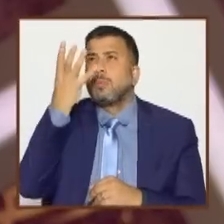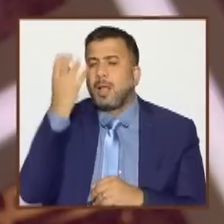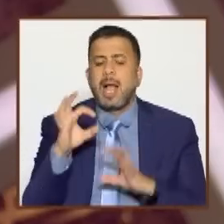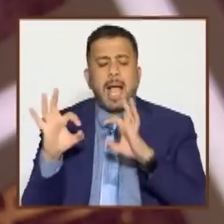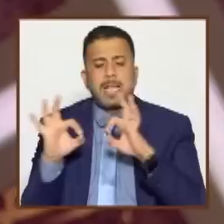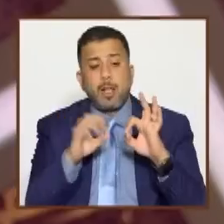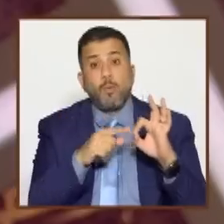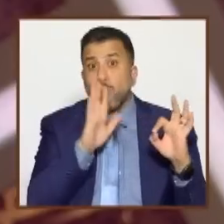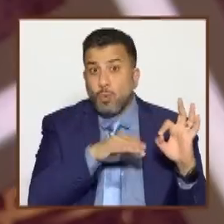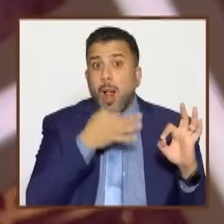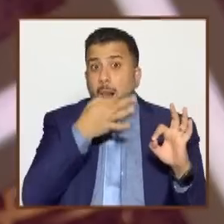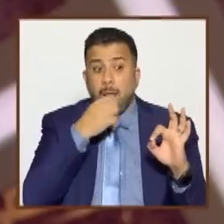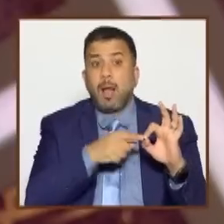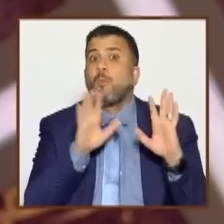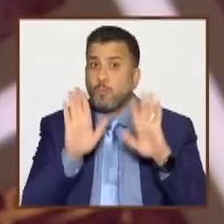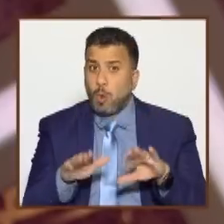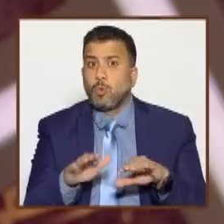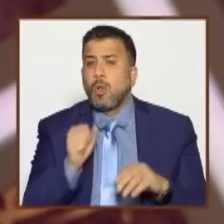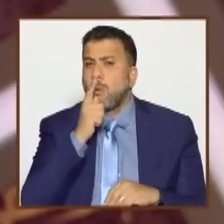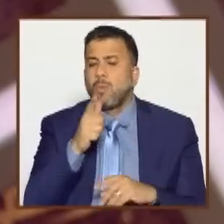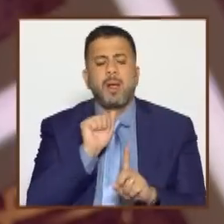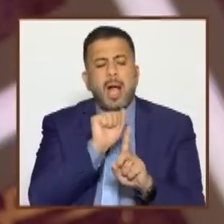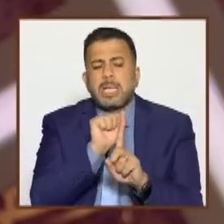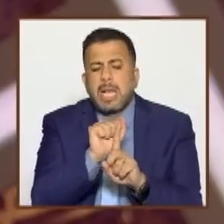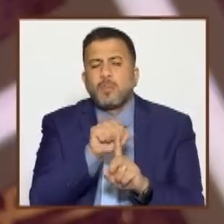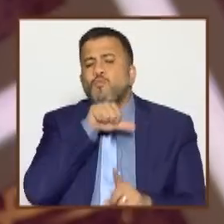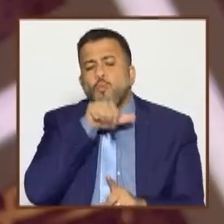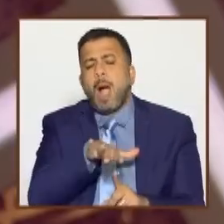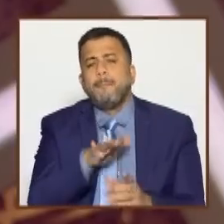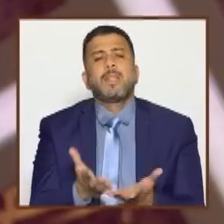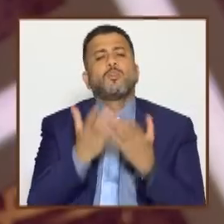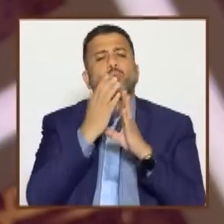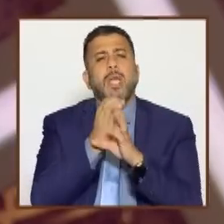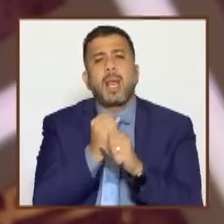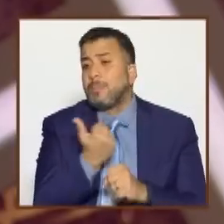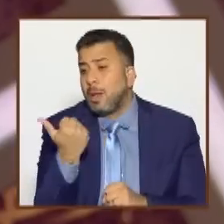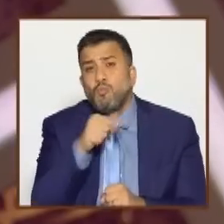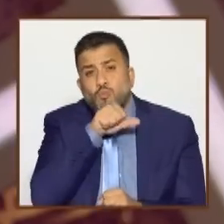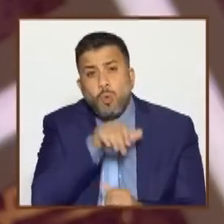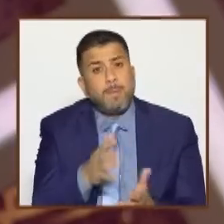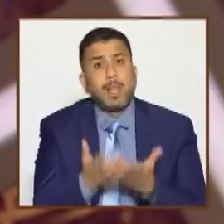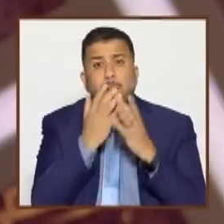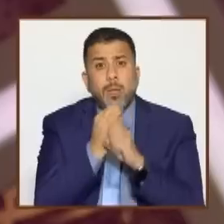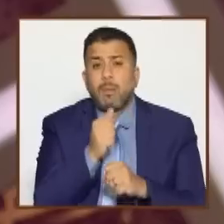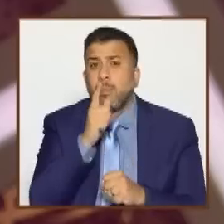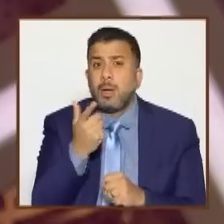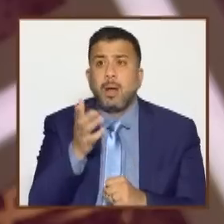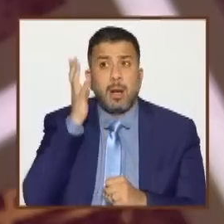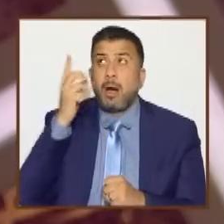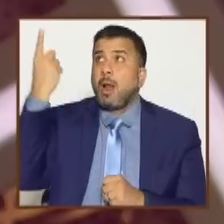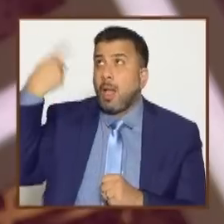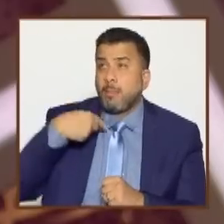الآيات. وقد ذكر من خصائص النبي صلى الله عليه وآله وسلم أن الله تعالى أوجب عليه